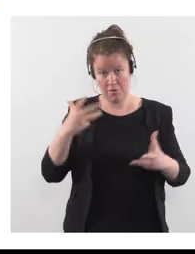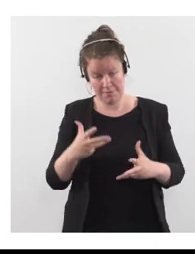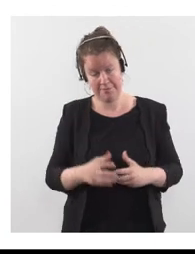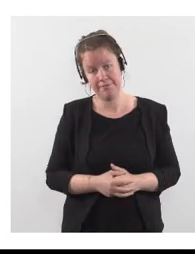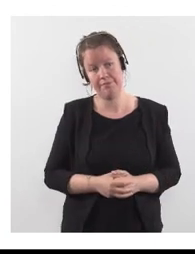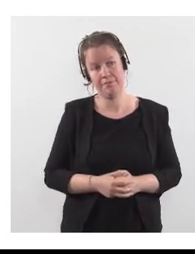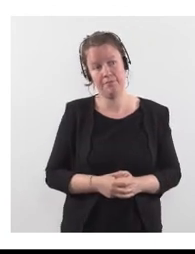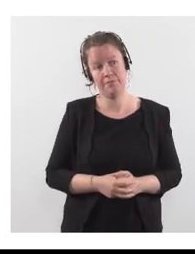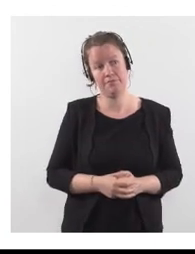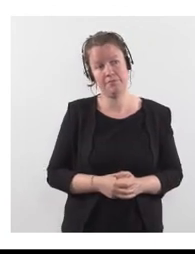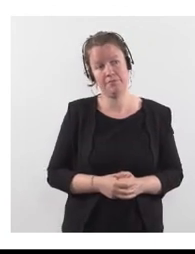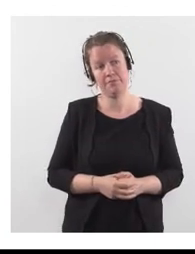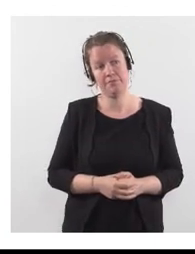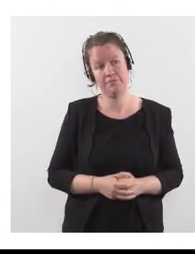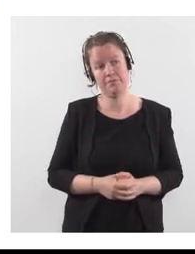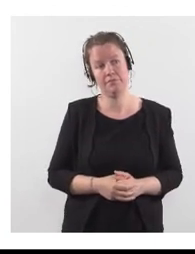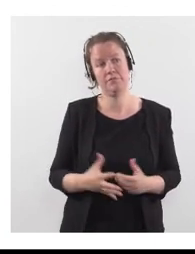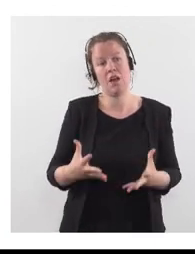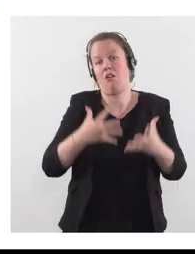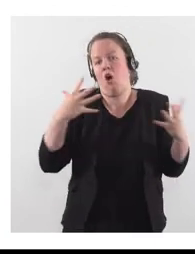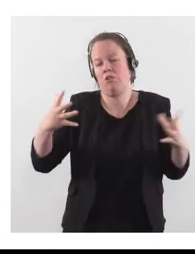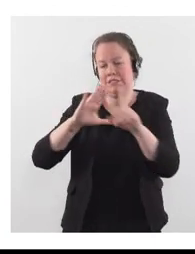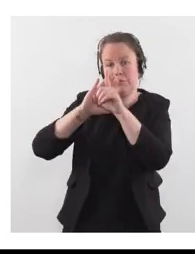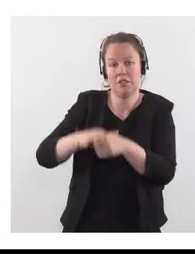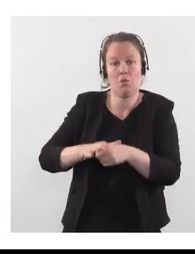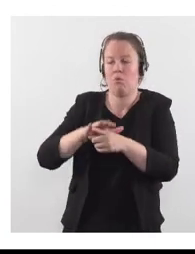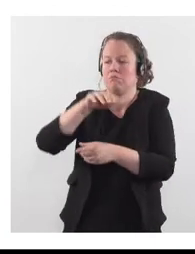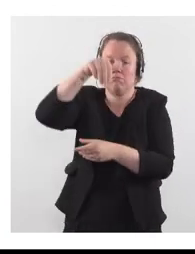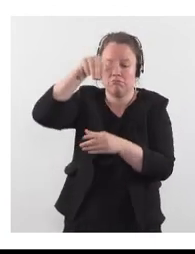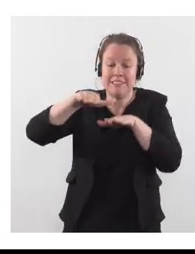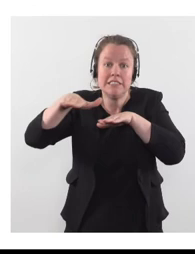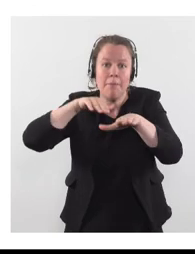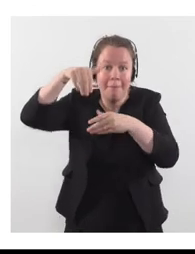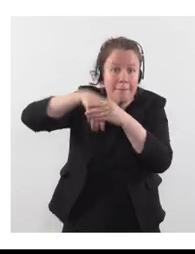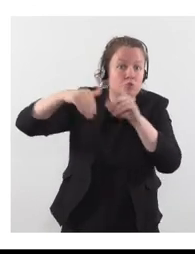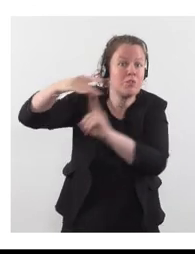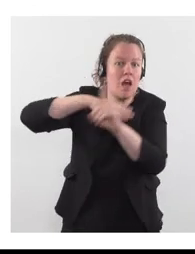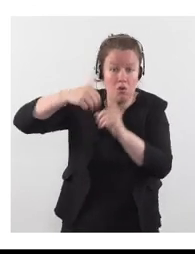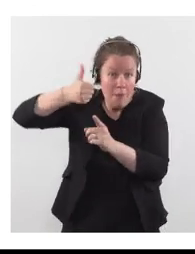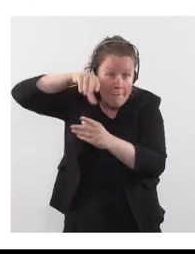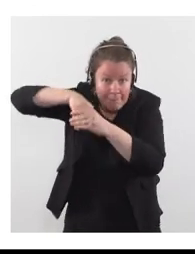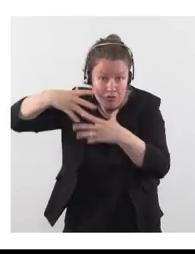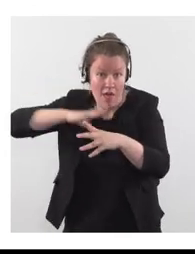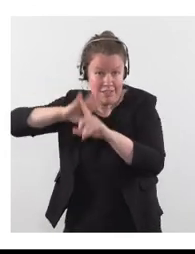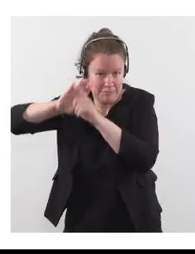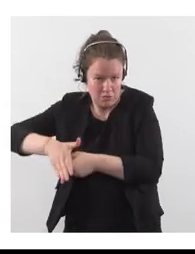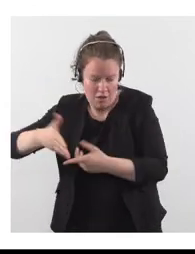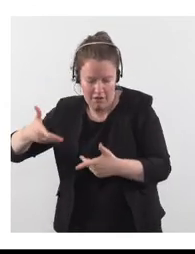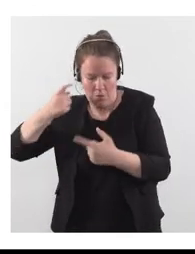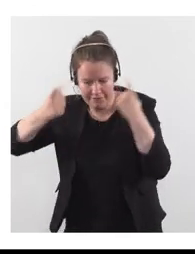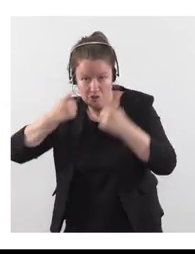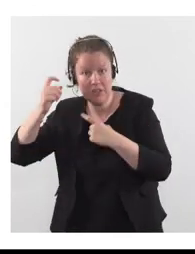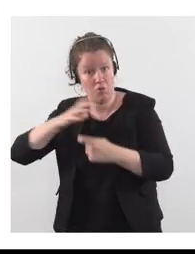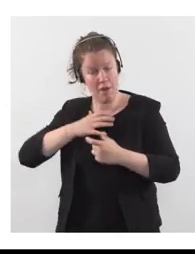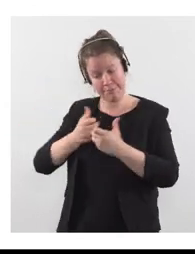et systémiques, qui sont effectivement l'enjeu du 21e siècle, pour ces discriminations-là, on a une série de recherches qui les documentent.